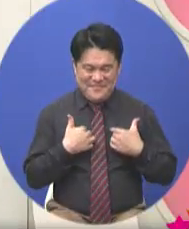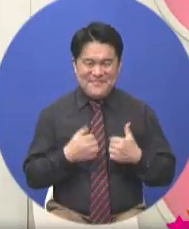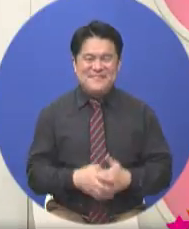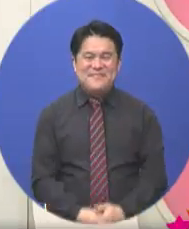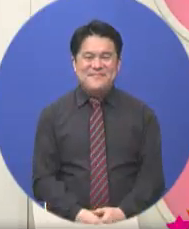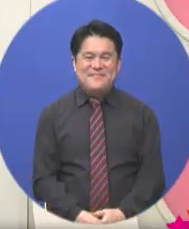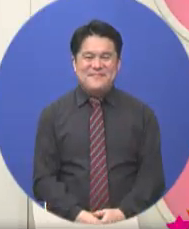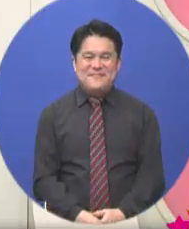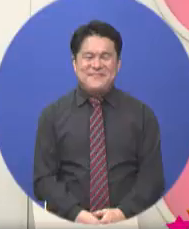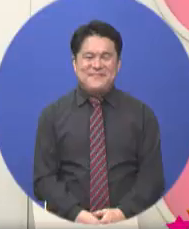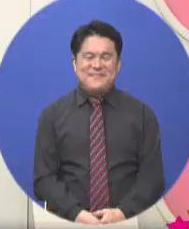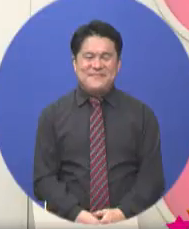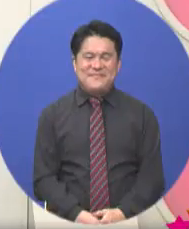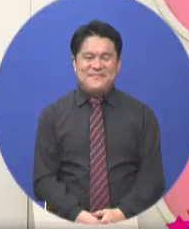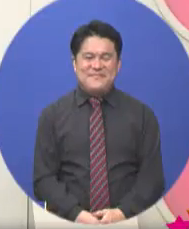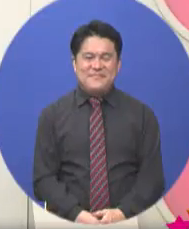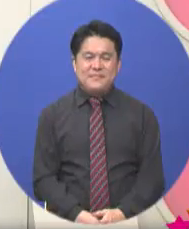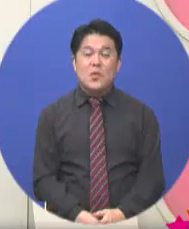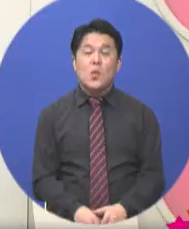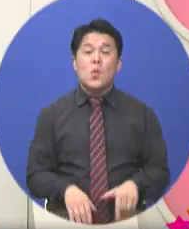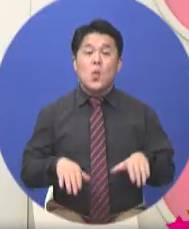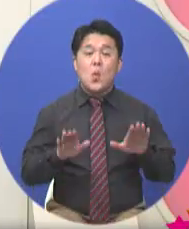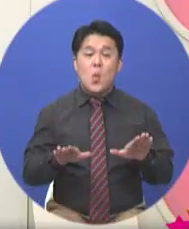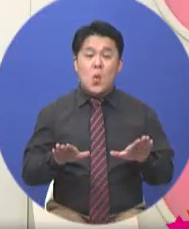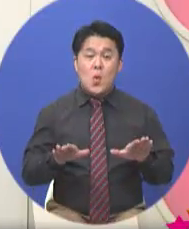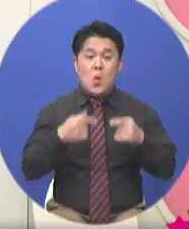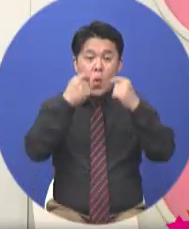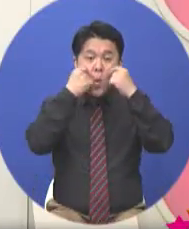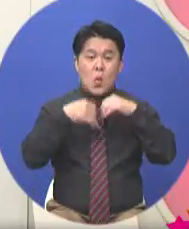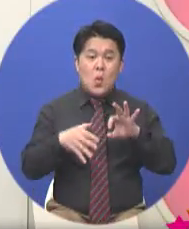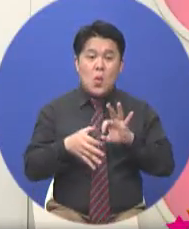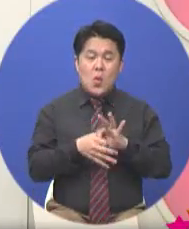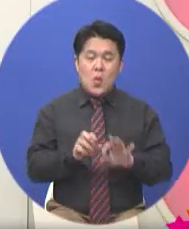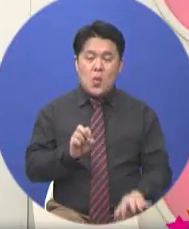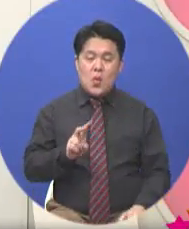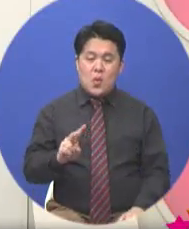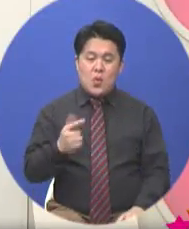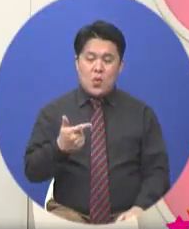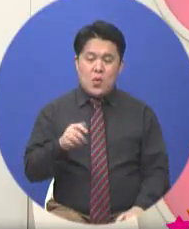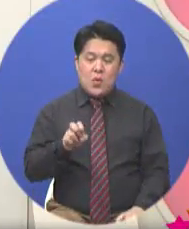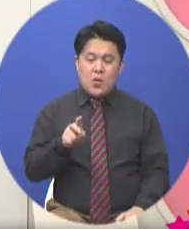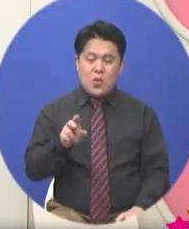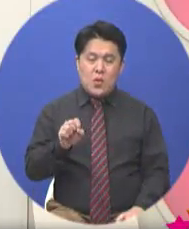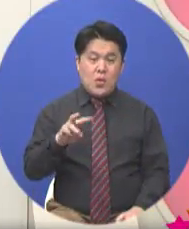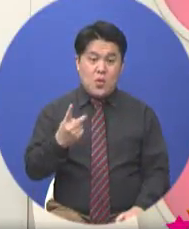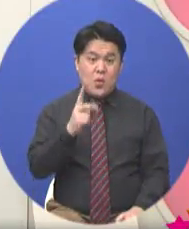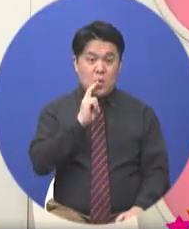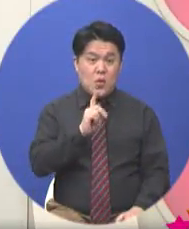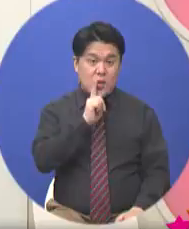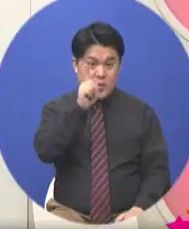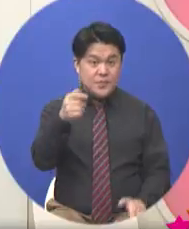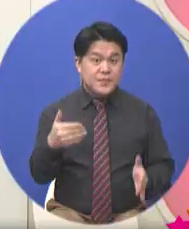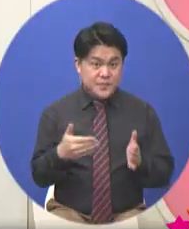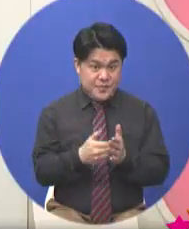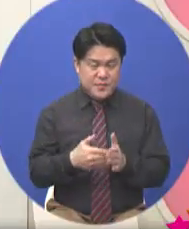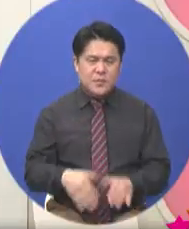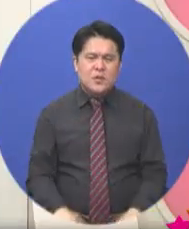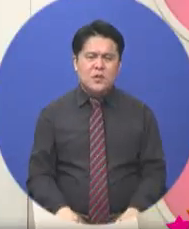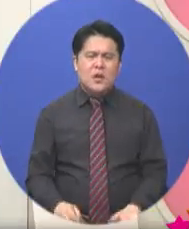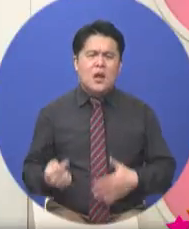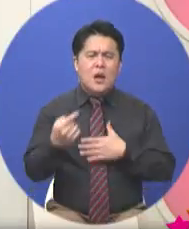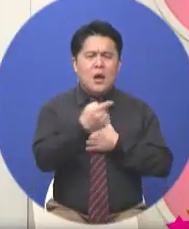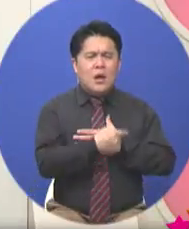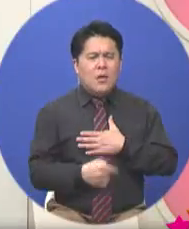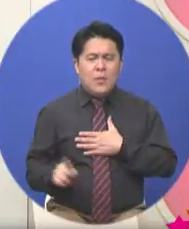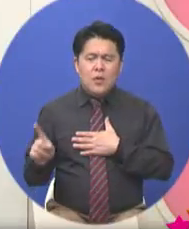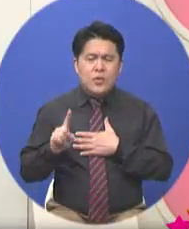이주현님. 네. 네, 오늘 눈물의 연평도 신청해 주셨어요. 네. 네, 어떻게 몸이